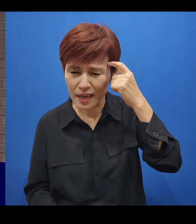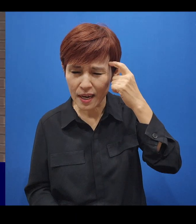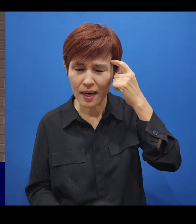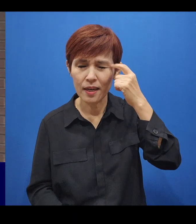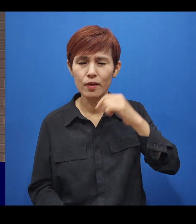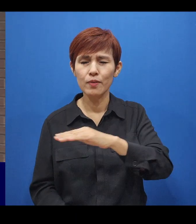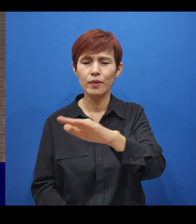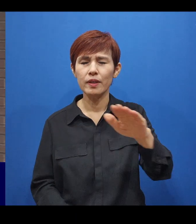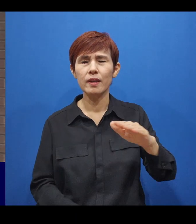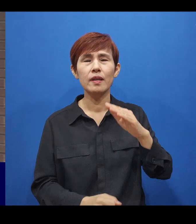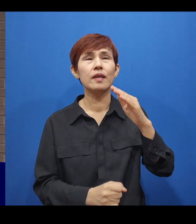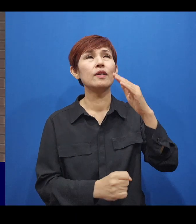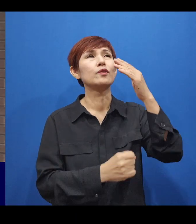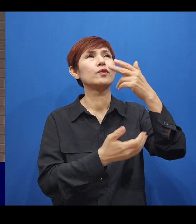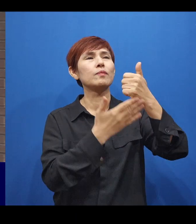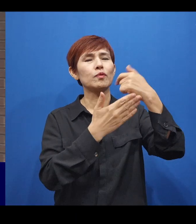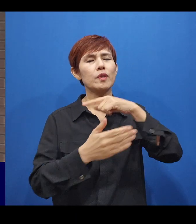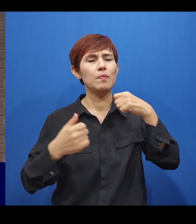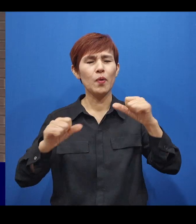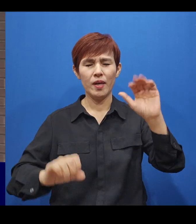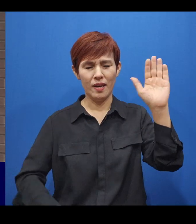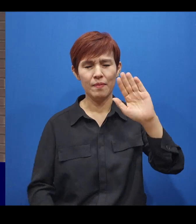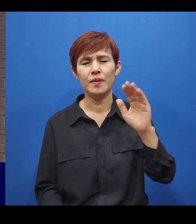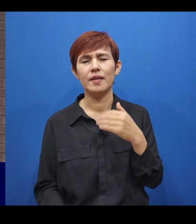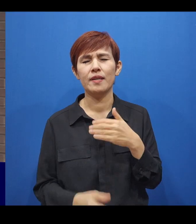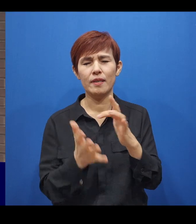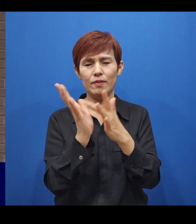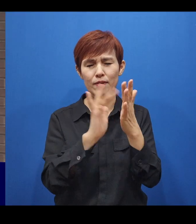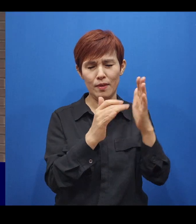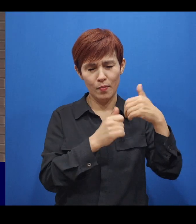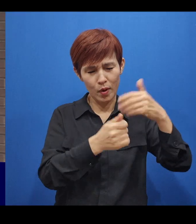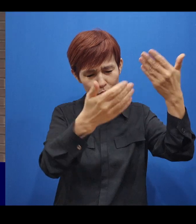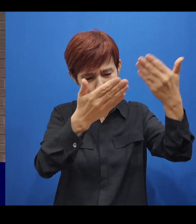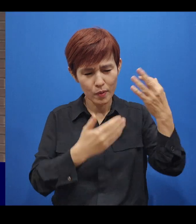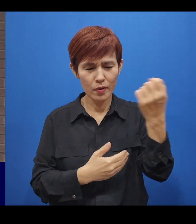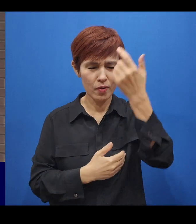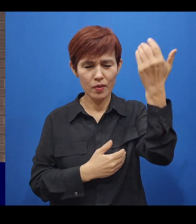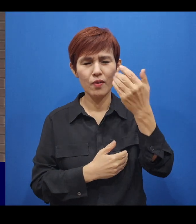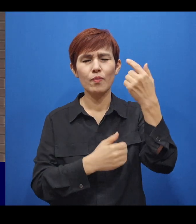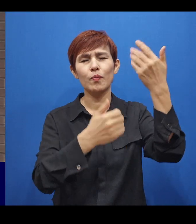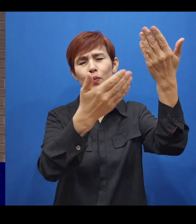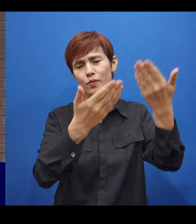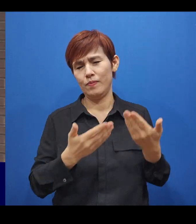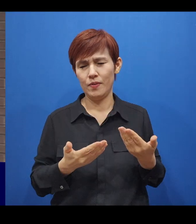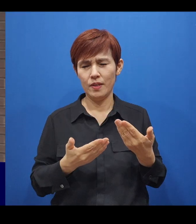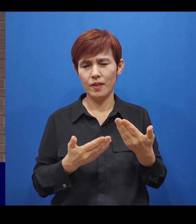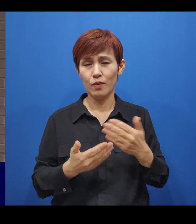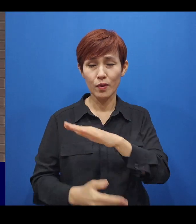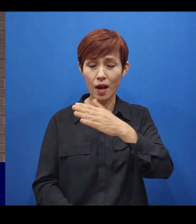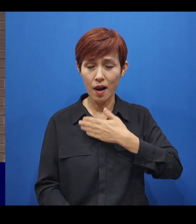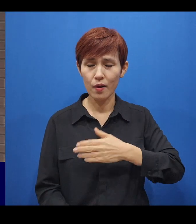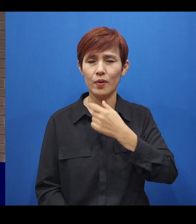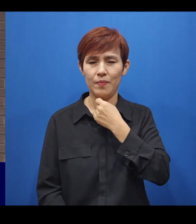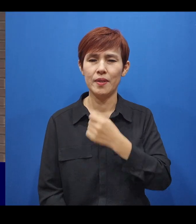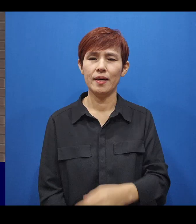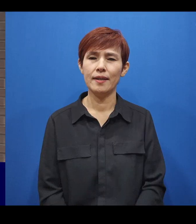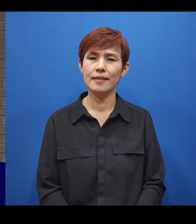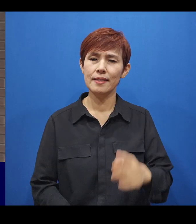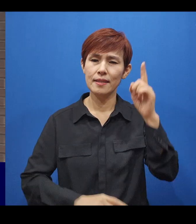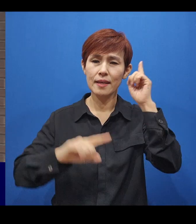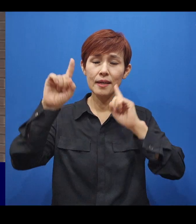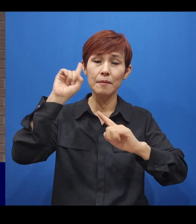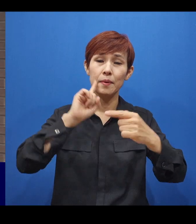끝까지 붙드시고 그 아들 보내시고 성령 보내주시고 알게 하기 원하세요. 상한